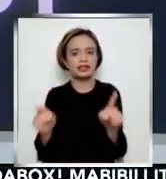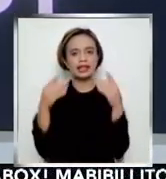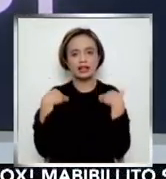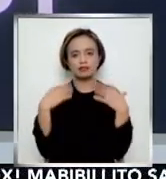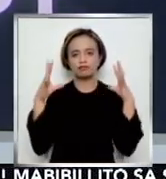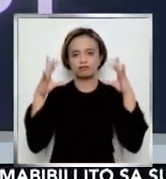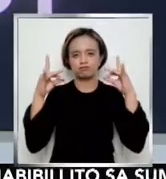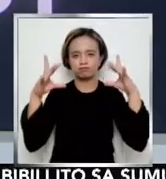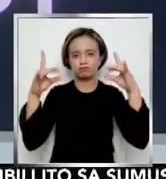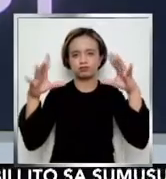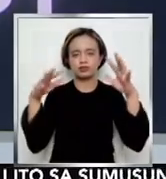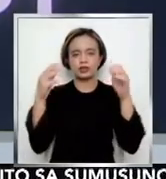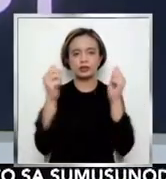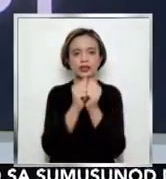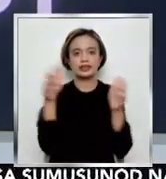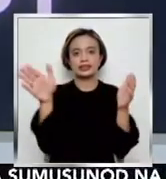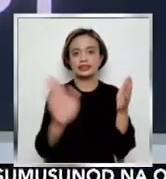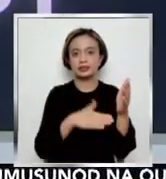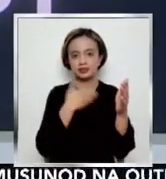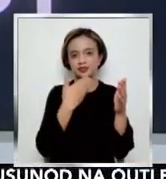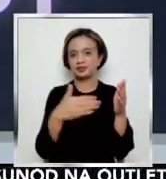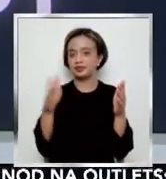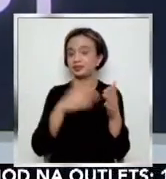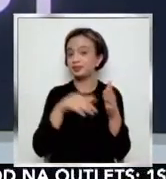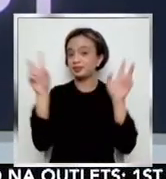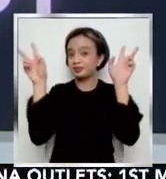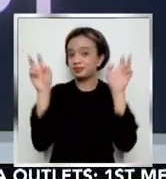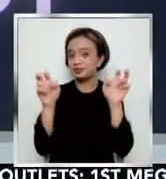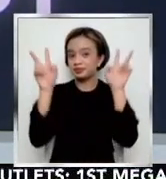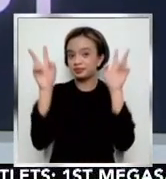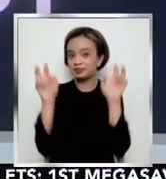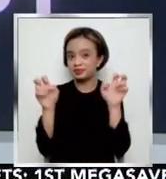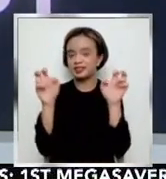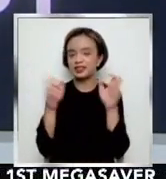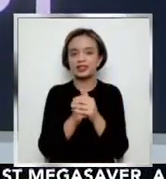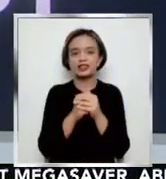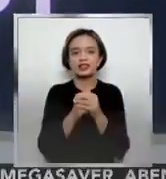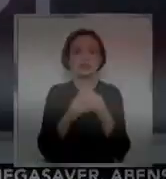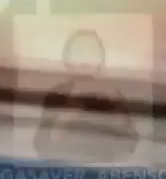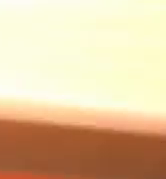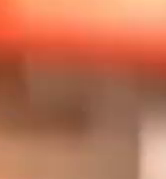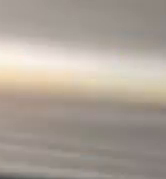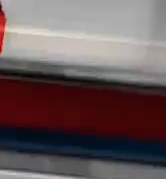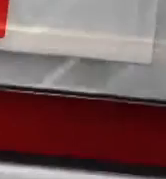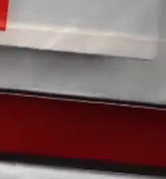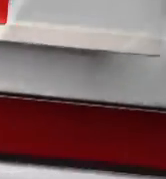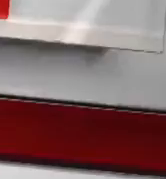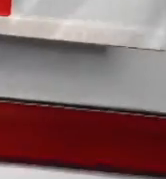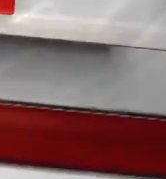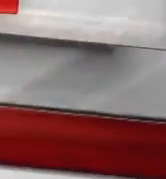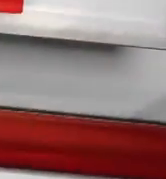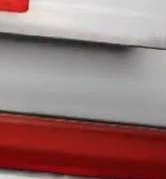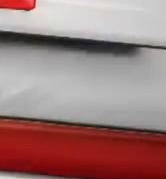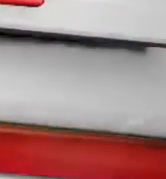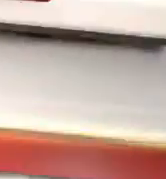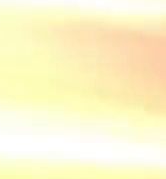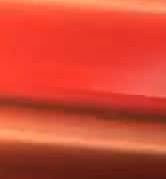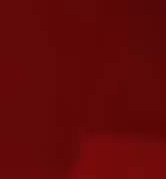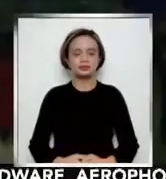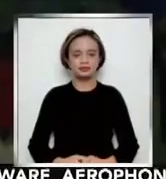ng musika, kaya tinatawag ding Bridge of Lights. Live yang tinutukan ni Chino Gaston. Chino?